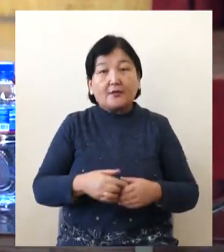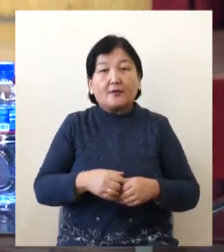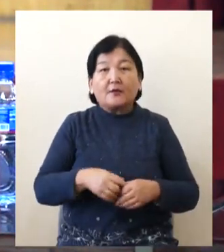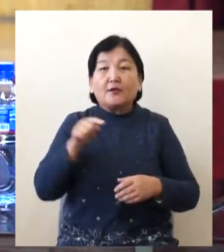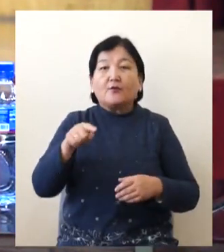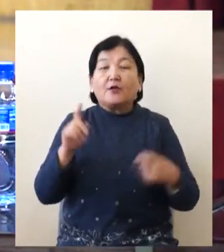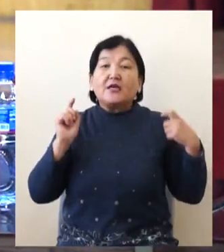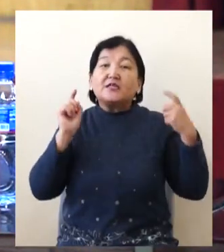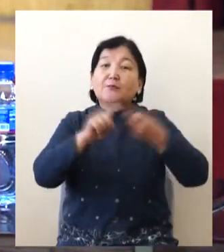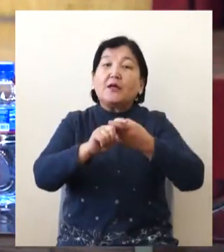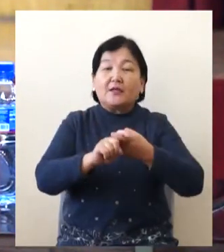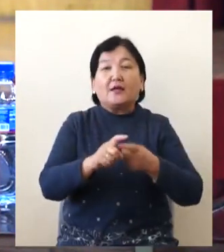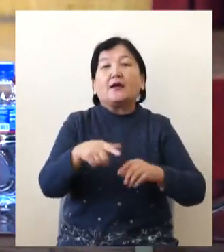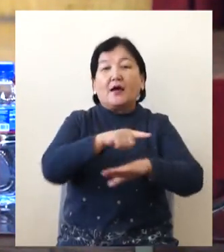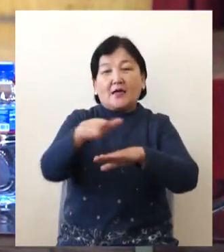Испаний нутаг.